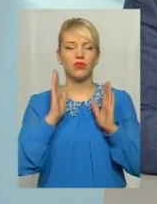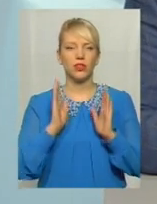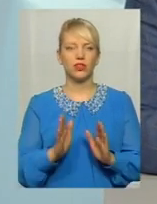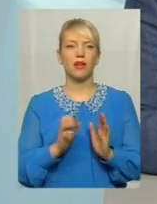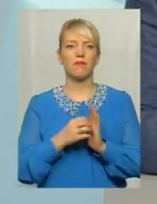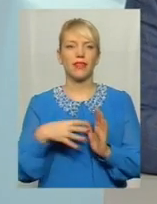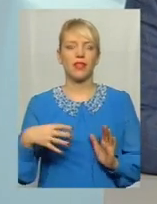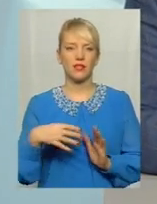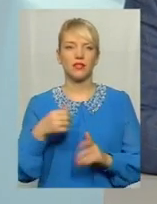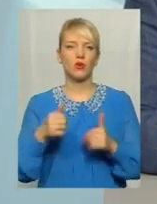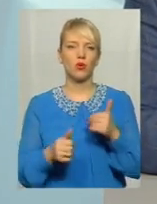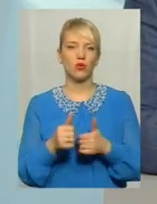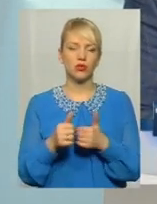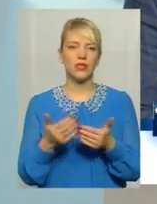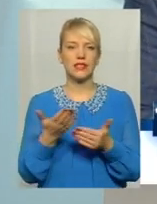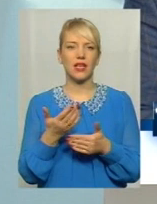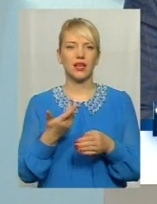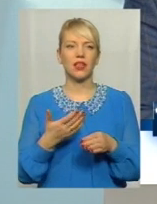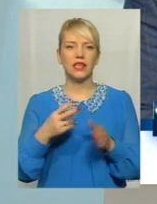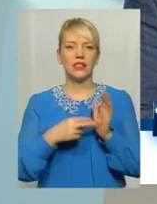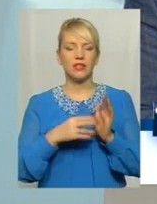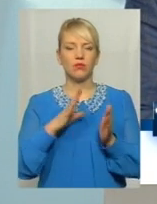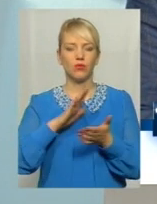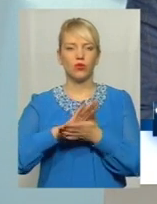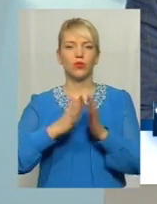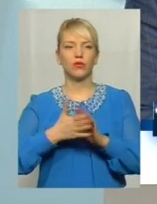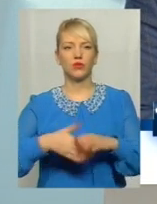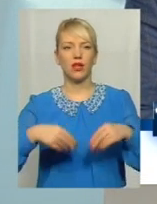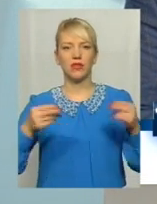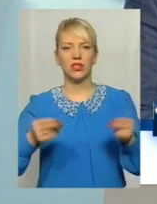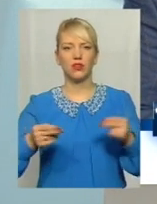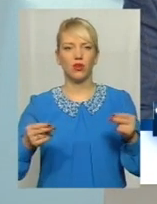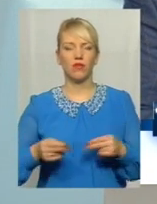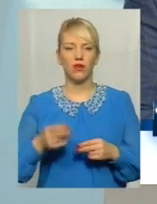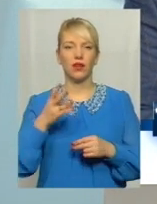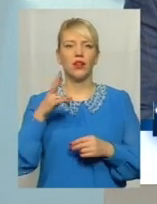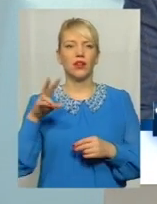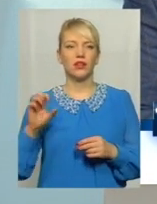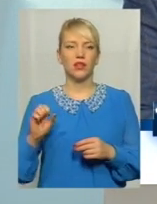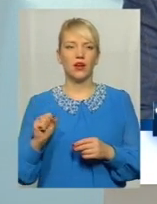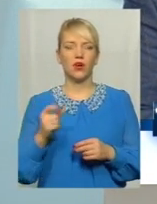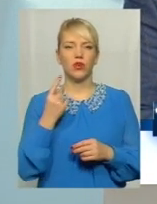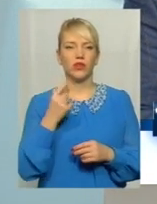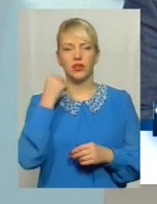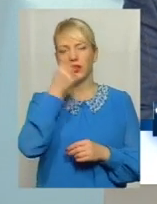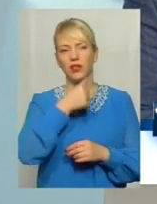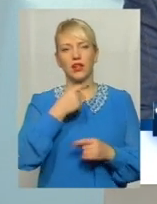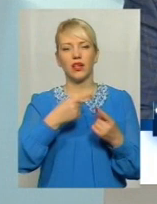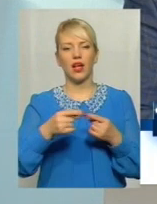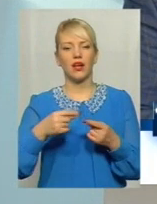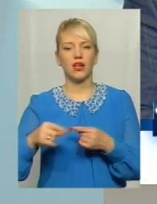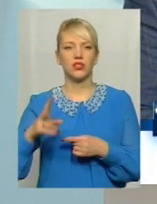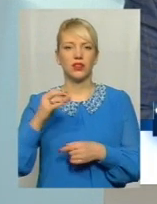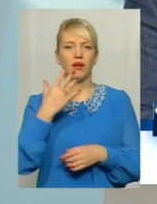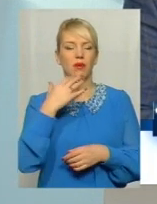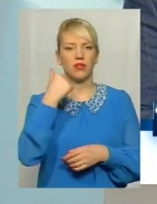конкурсів, з яких 7 було укладено в подальшому укладені договори на 1 рік, решта на